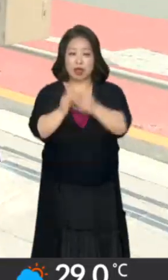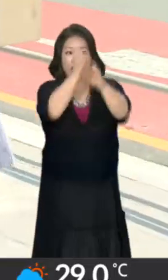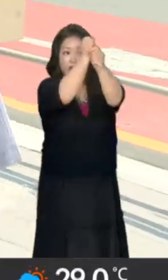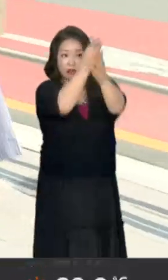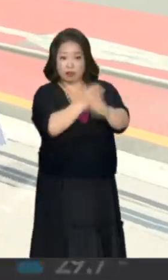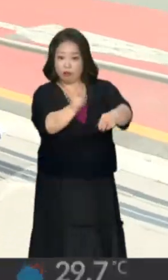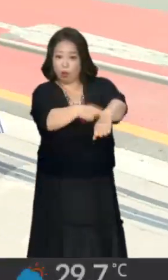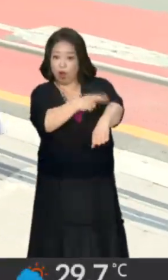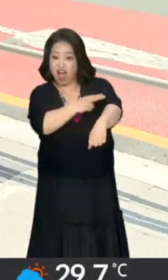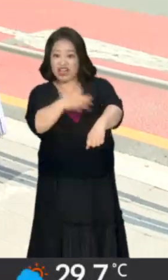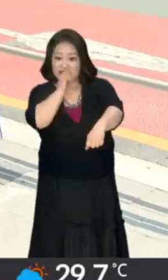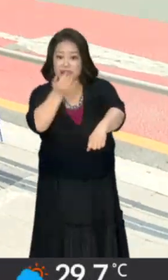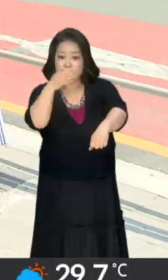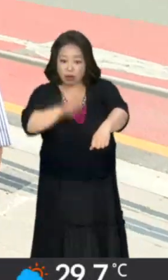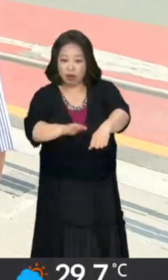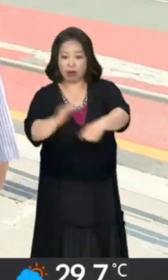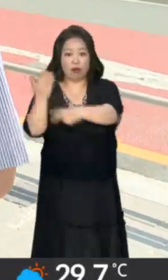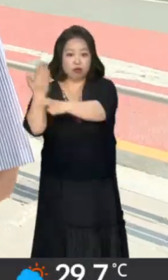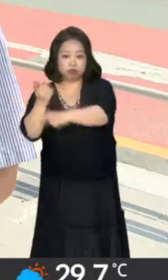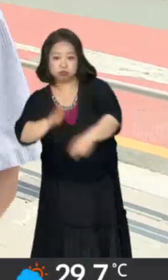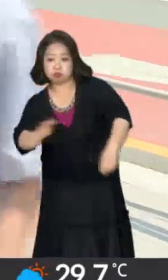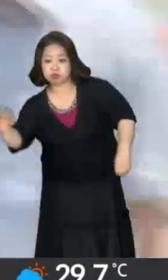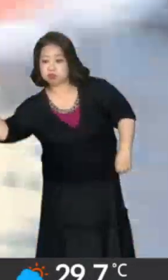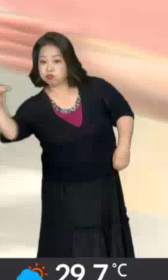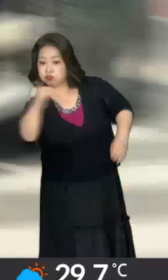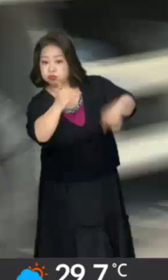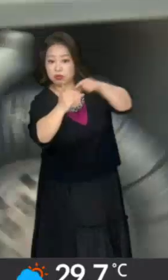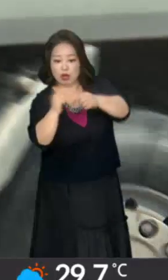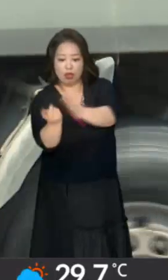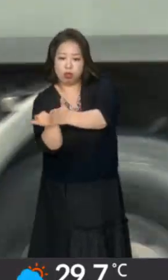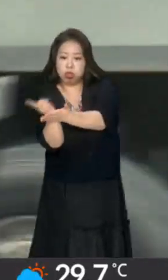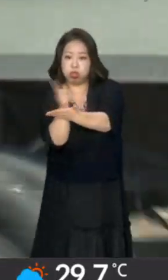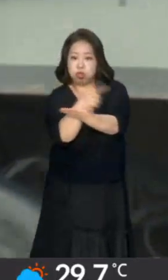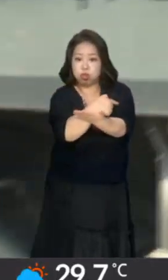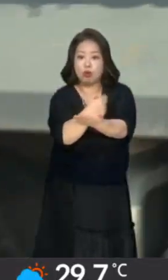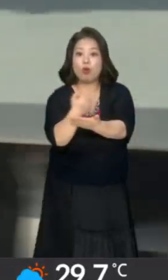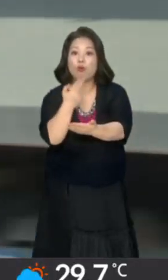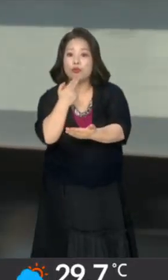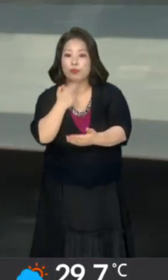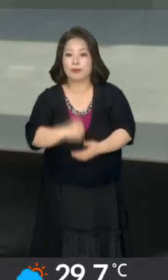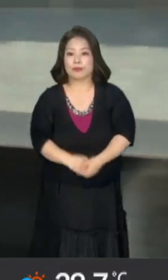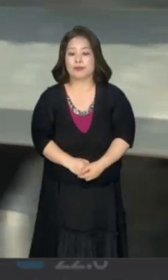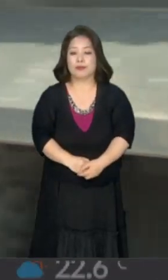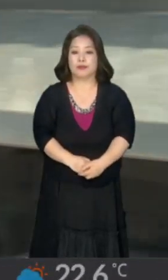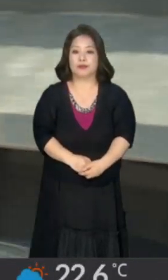횡단보도가 있어도 멈추거나 속도를 줄이지 않고 우회전하는 차들도 눈에 띕니다.